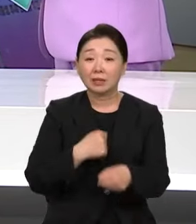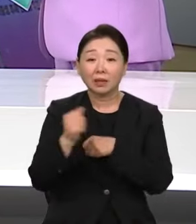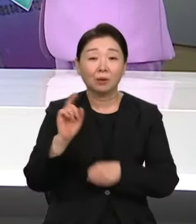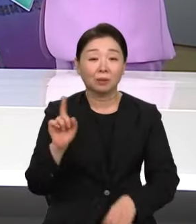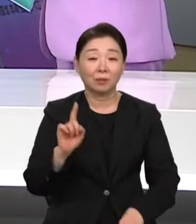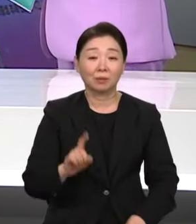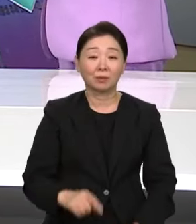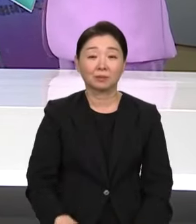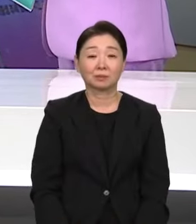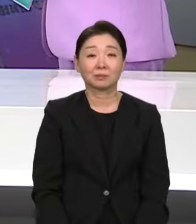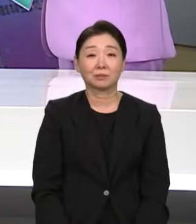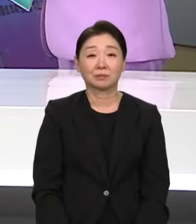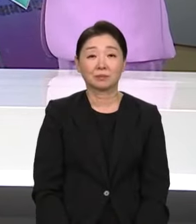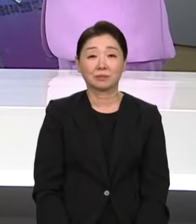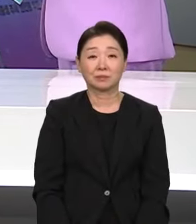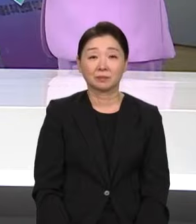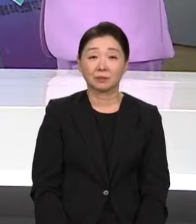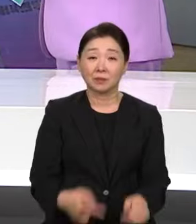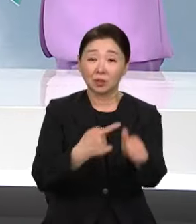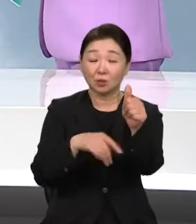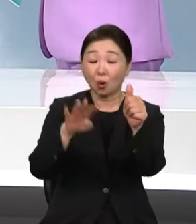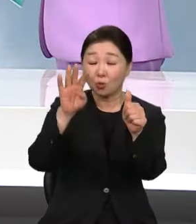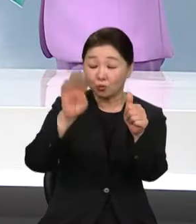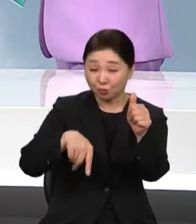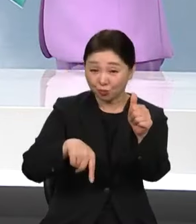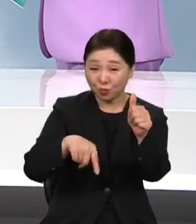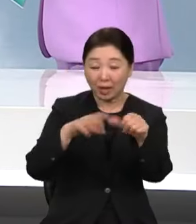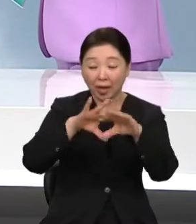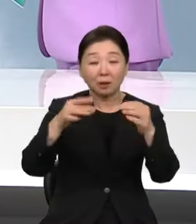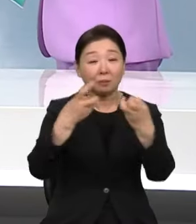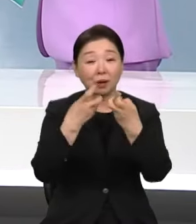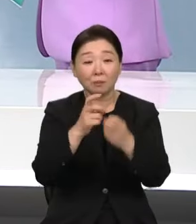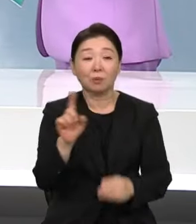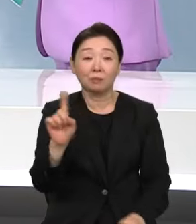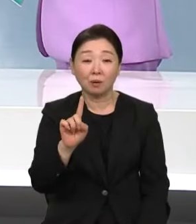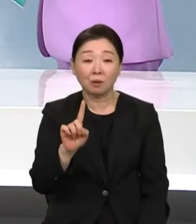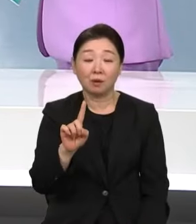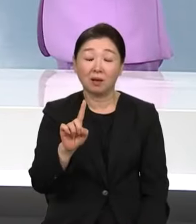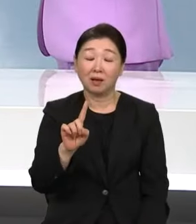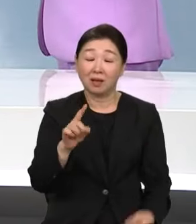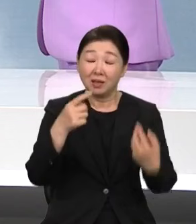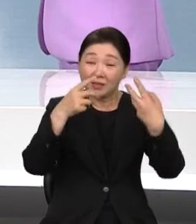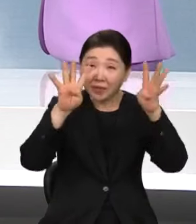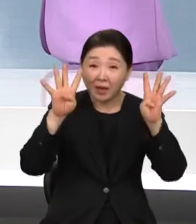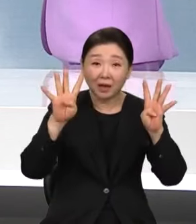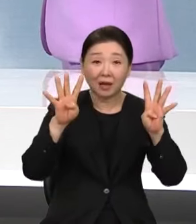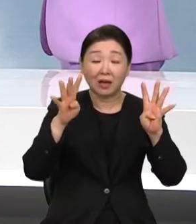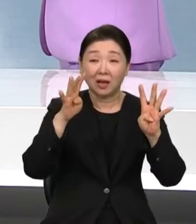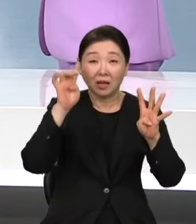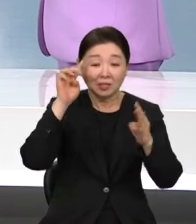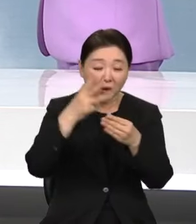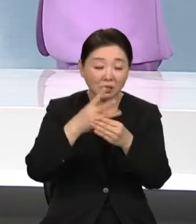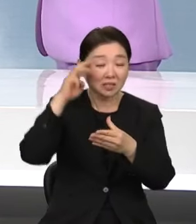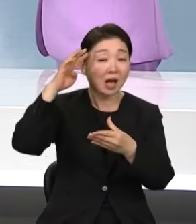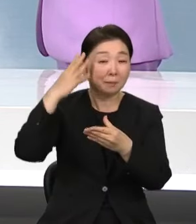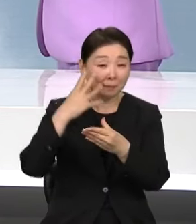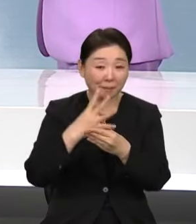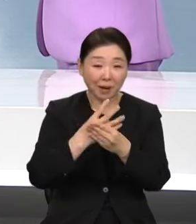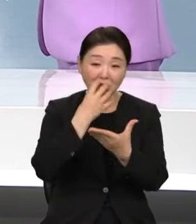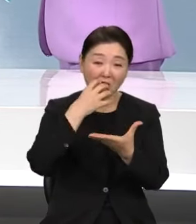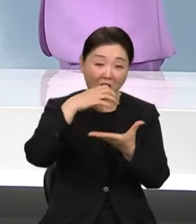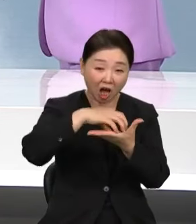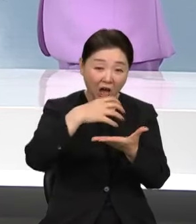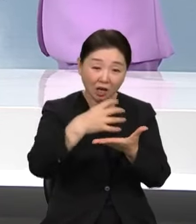게 어떤 게 당황스럽습니까? 네, 교육부가 내놓은 대책 중에 하나인데요. 이 대학 학부 입학부터 석사, 박사학위